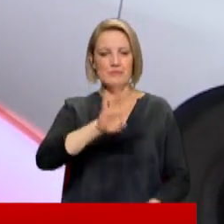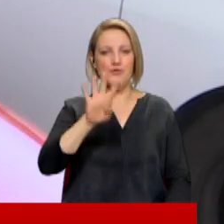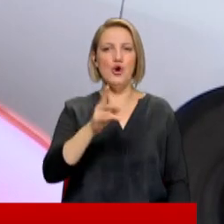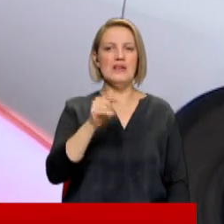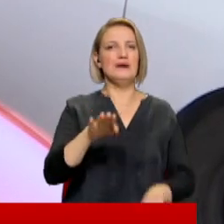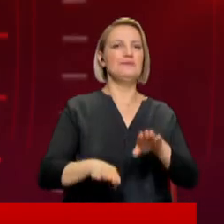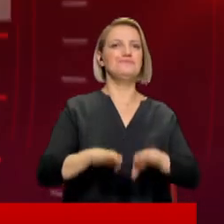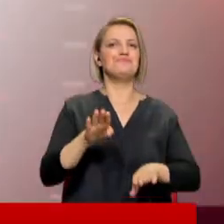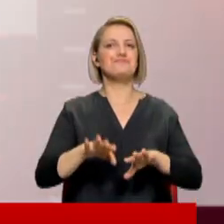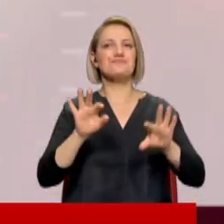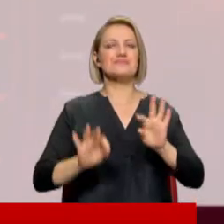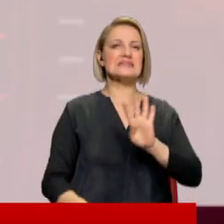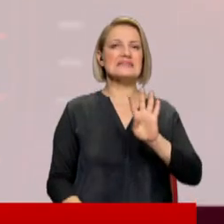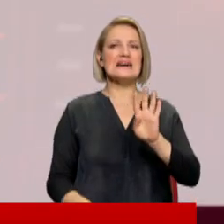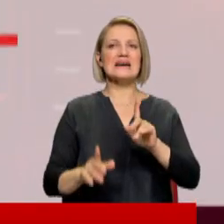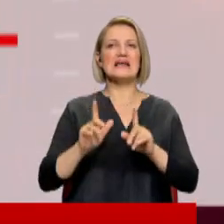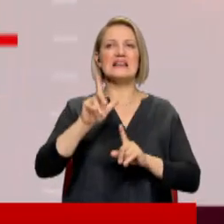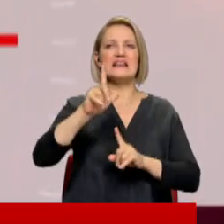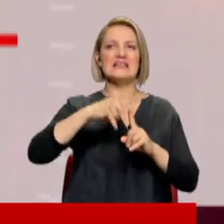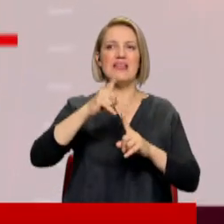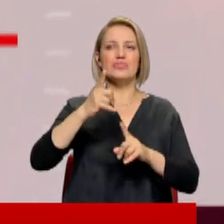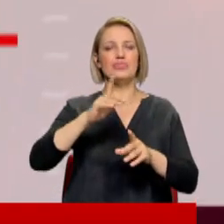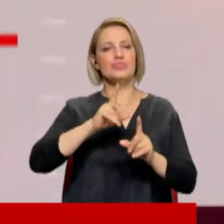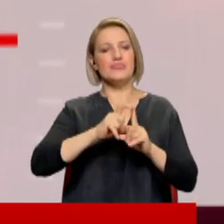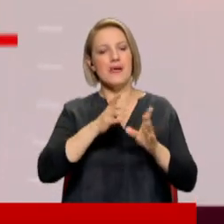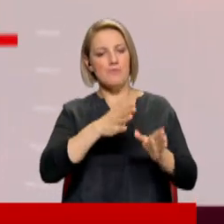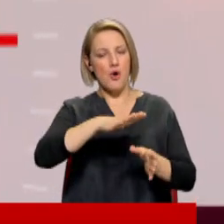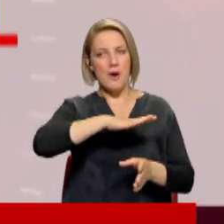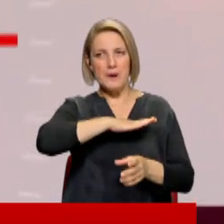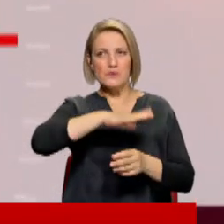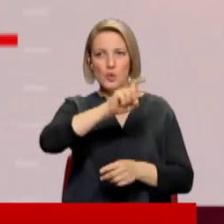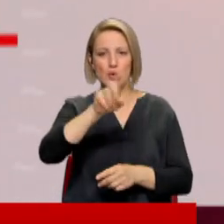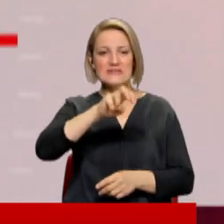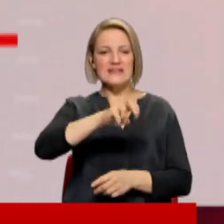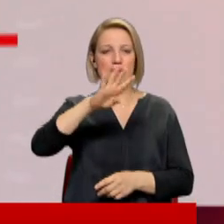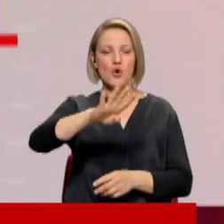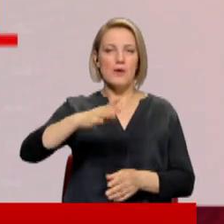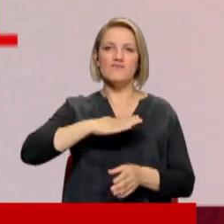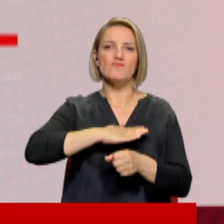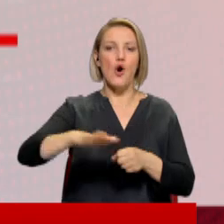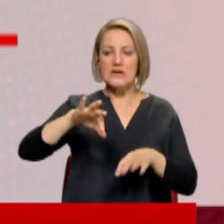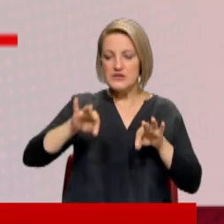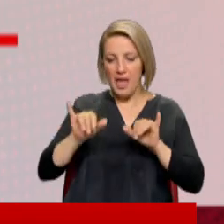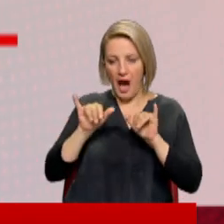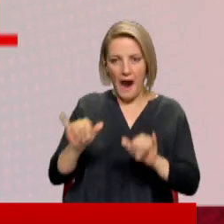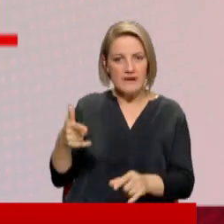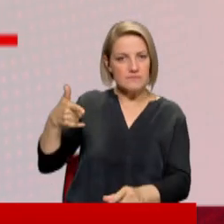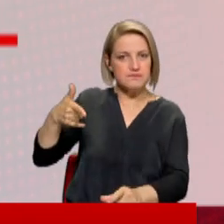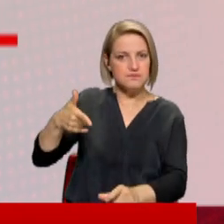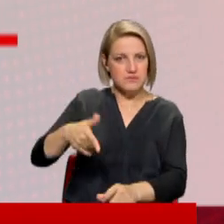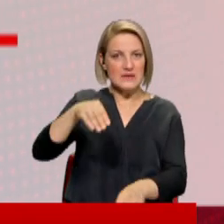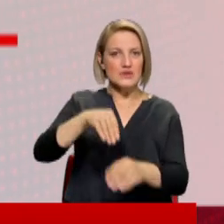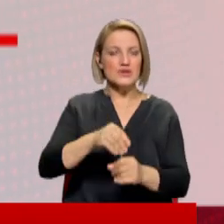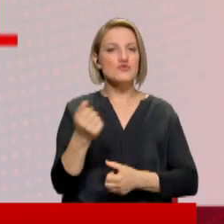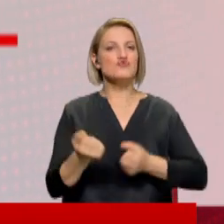lira civarındayken 40 litrelik bir aracın deposu 984 liraya doluyordu. Şimdi aynı depoyu doldurabilmek